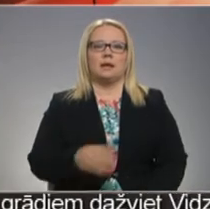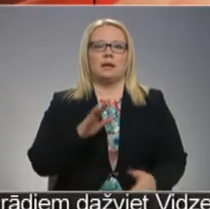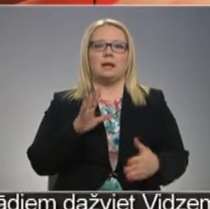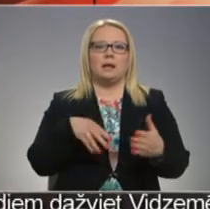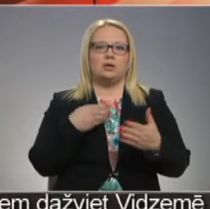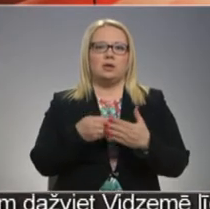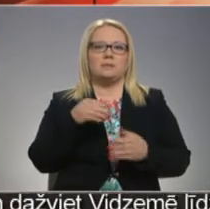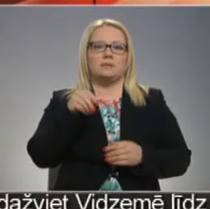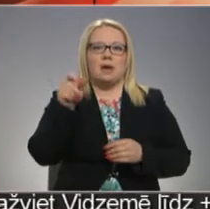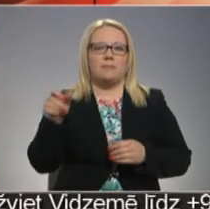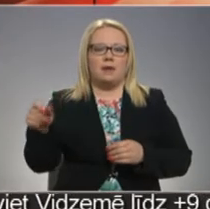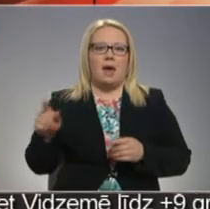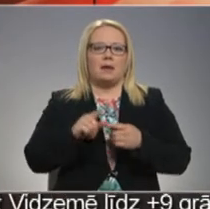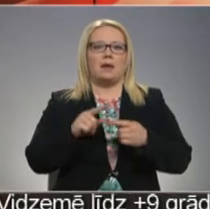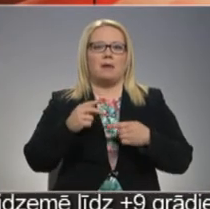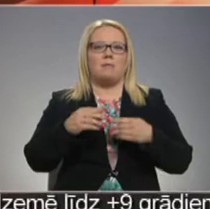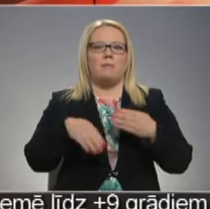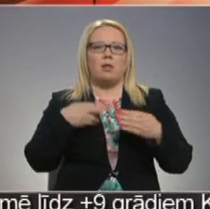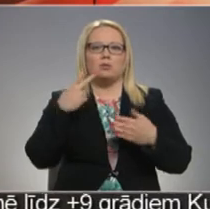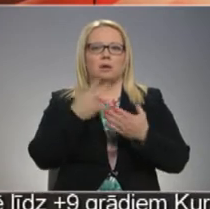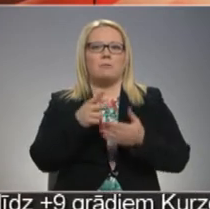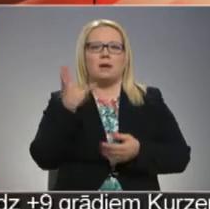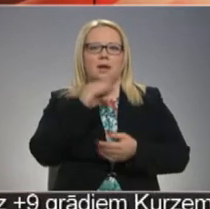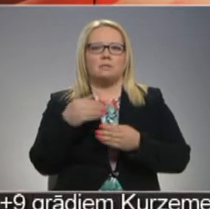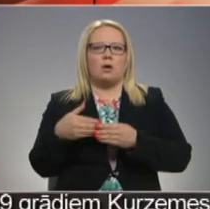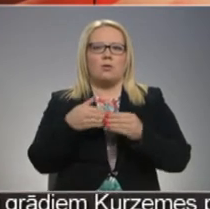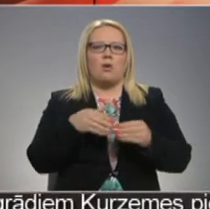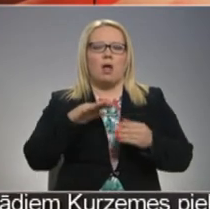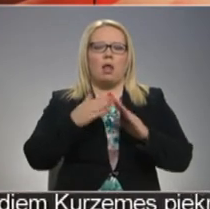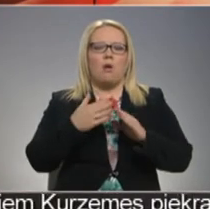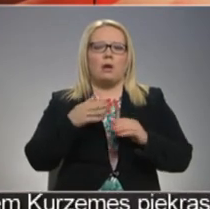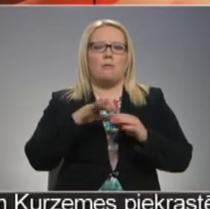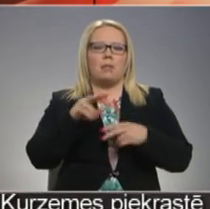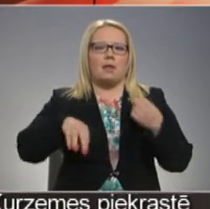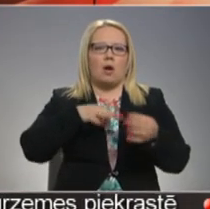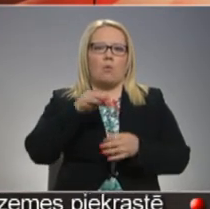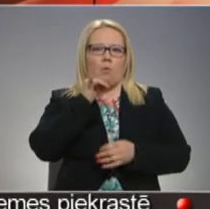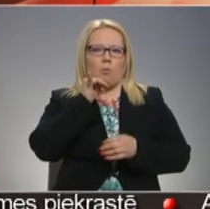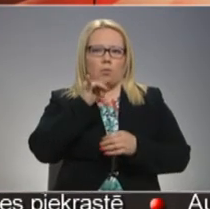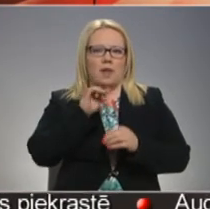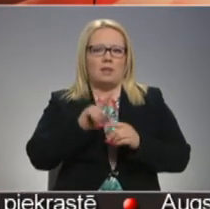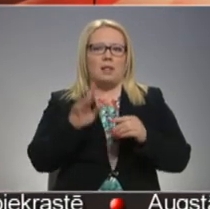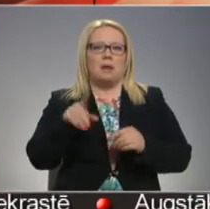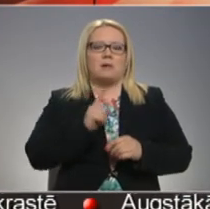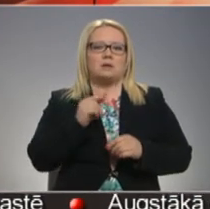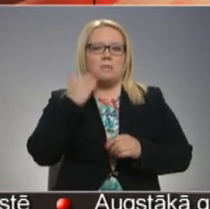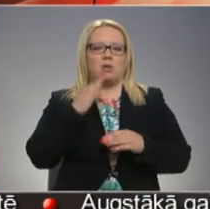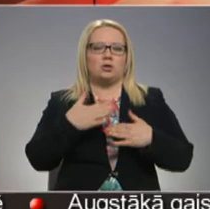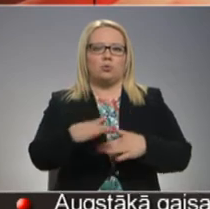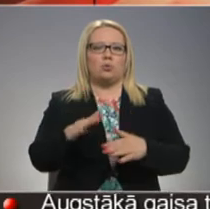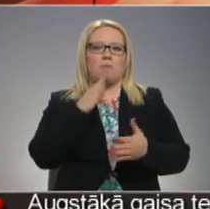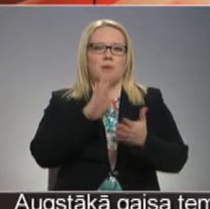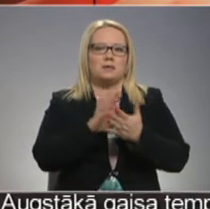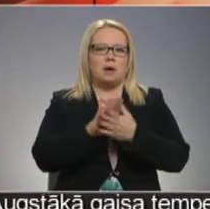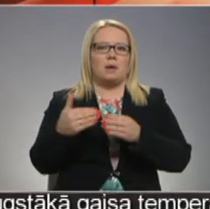Līdz šim zemnieki melioraciju uzskatīja tikai par iespēju novadīt no laukiem lieko ūdeni. Lai pasargātu Baltijas jūru no